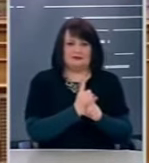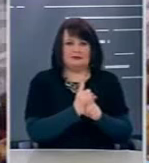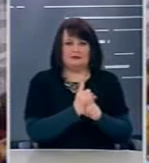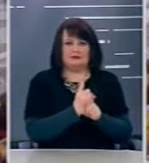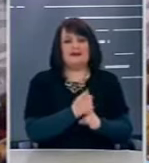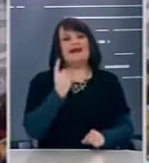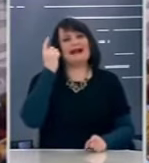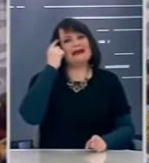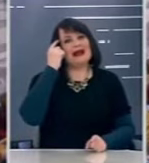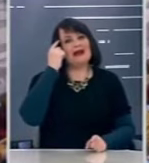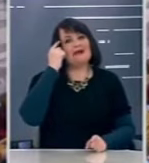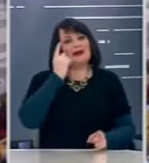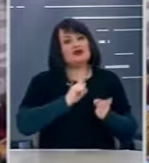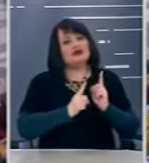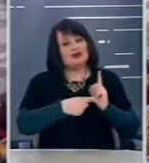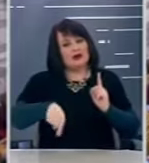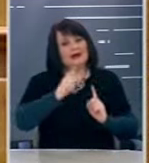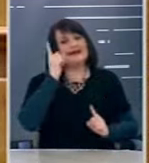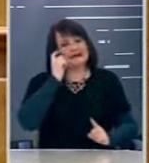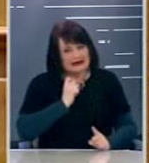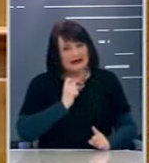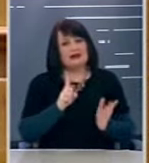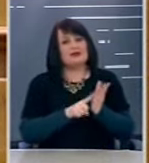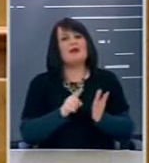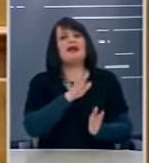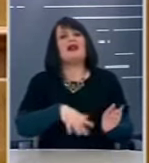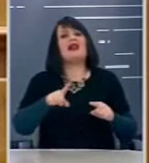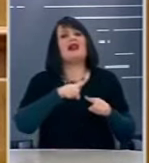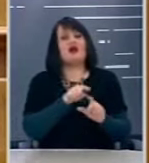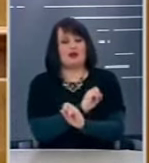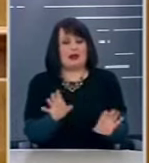όλοι καταλαβαίνετε ποια είναι η συμφωνία, αλλά πρέπει να ενημερωθεί ο ελληνικός λαός.